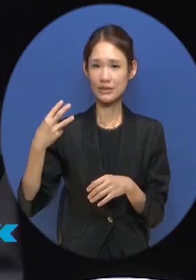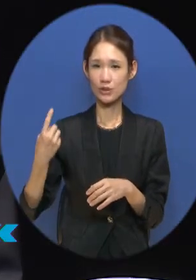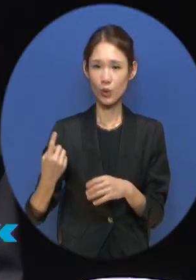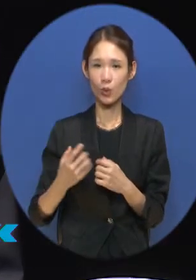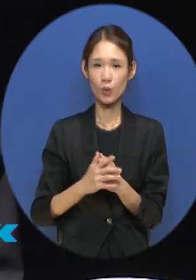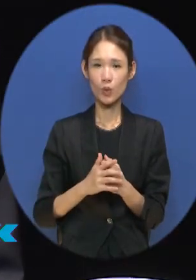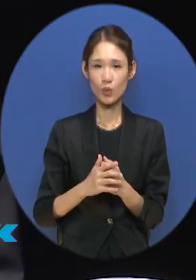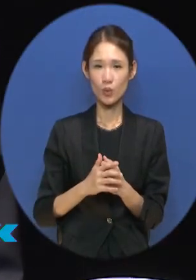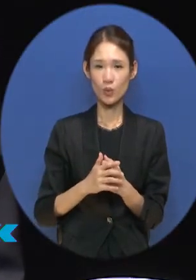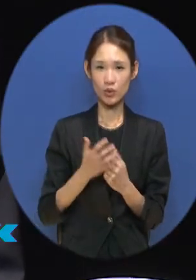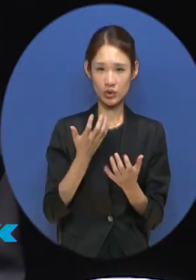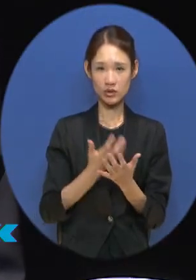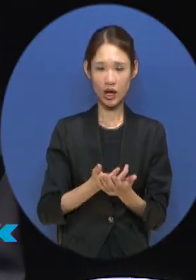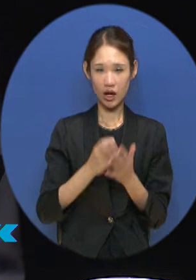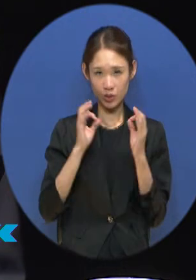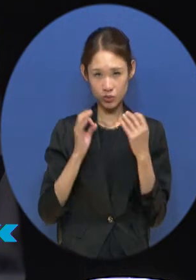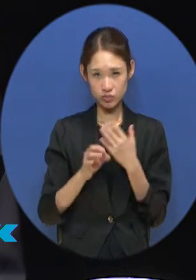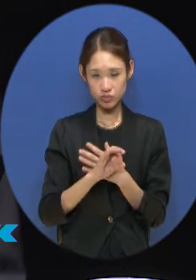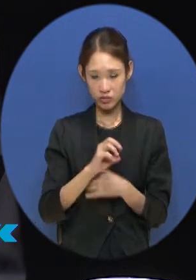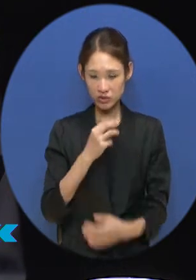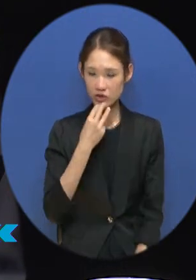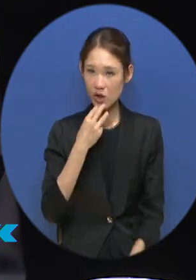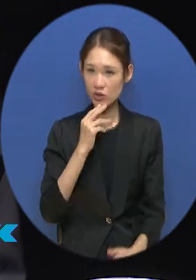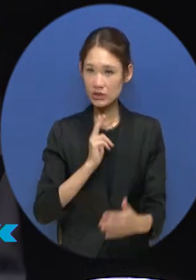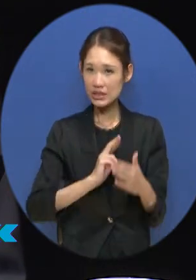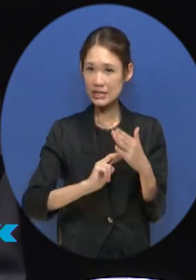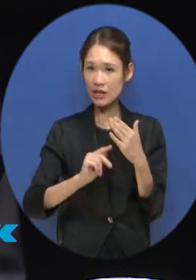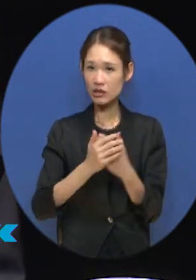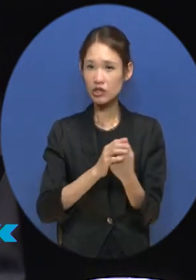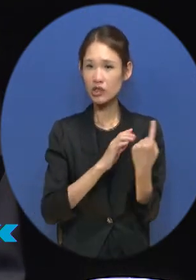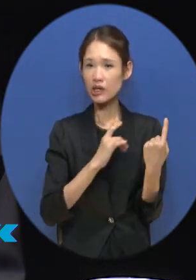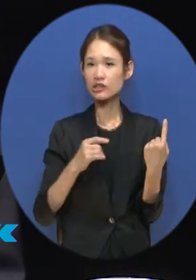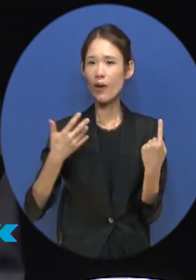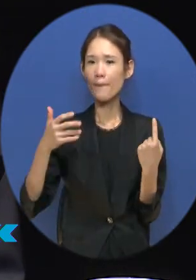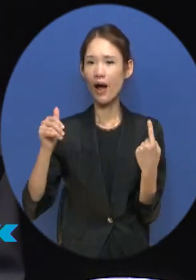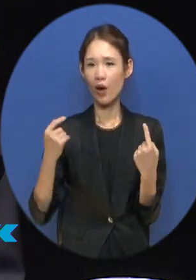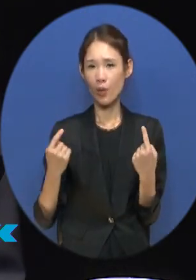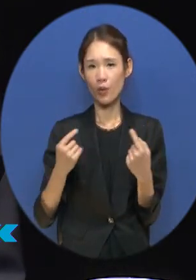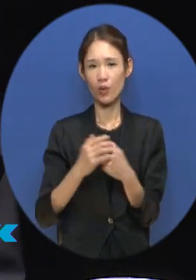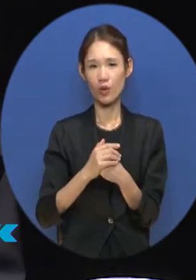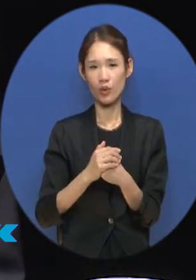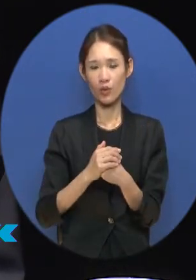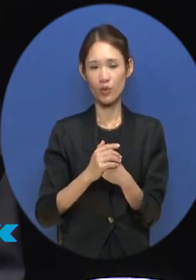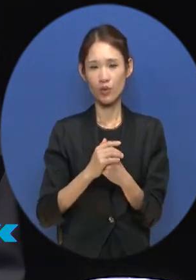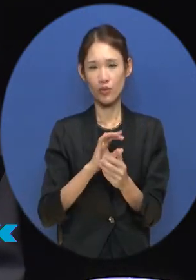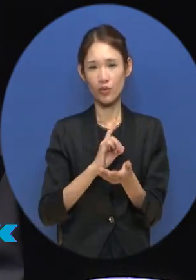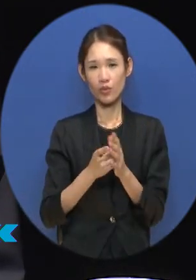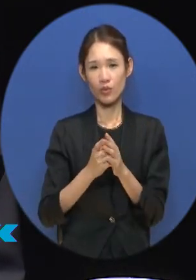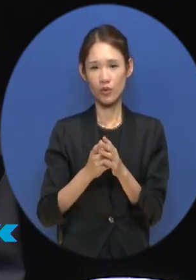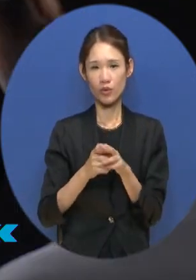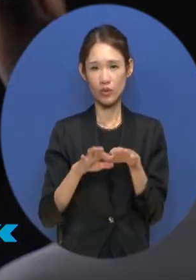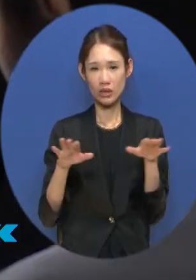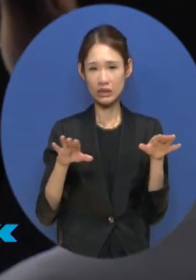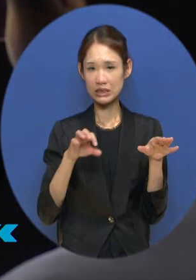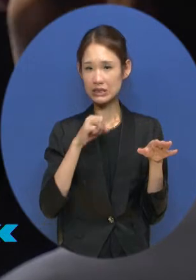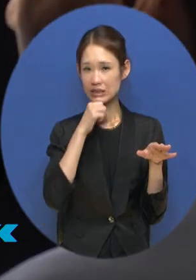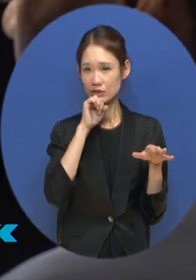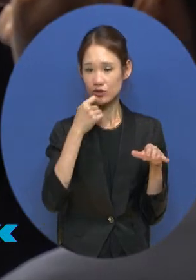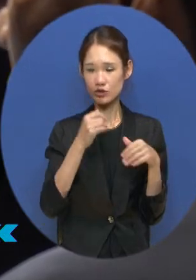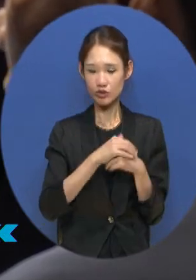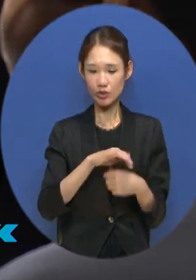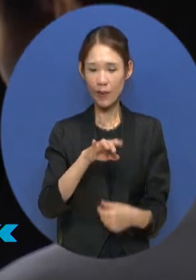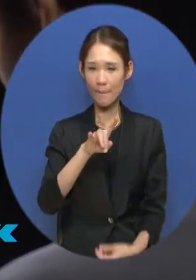도시철도공사 자료를 보면은 서울 지하철 1호선에서 8호선 역사 터널 배수 펌프장 라돈 농도가 기준치